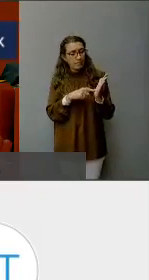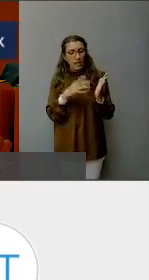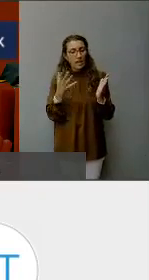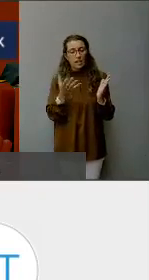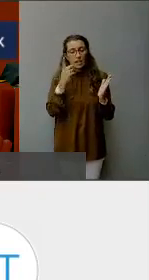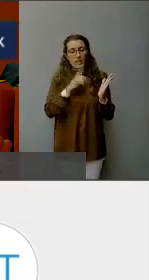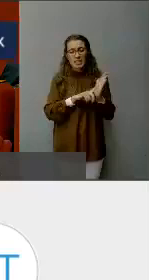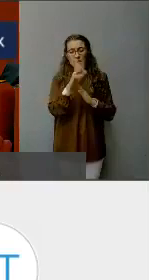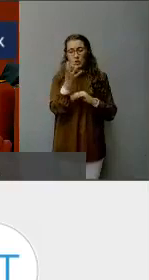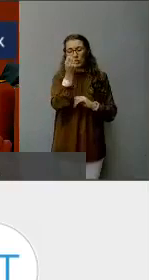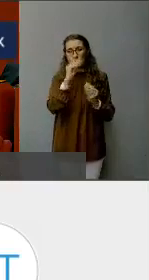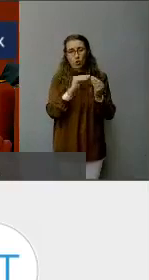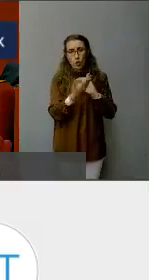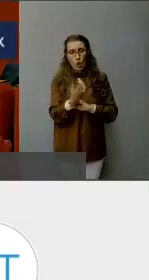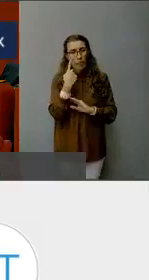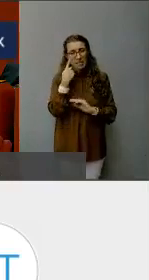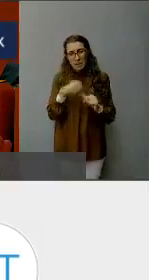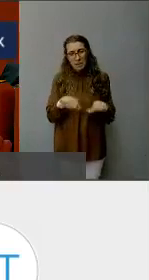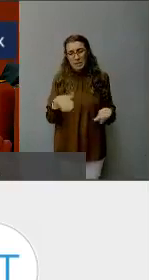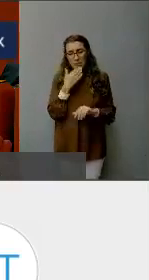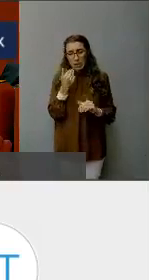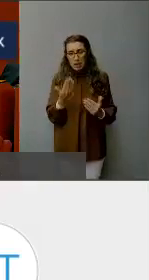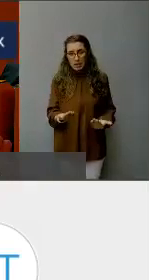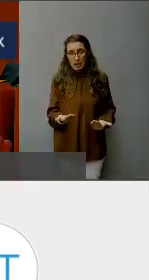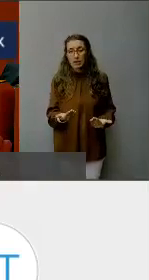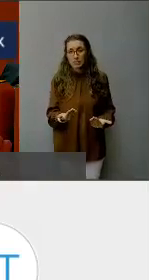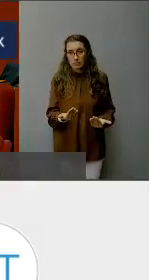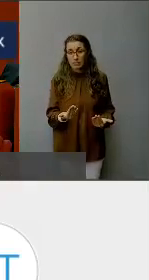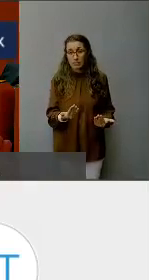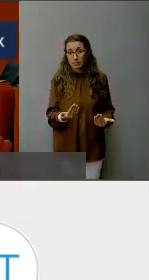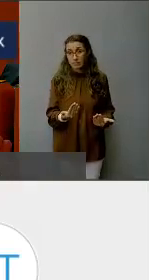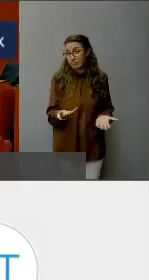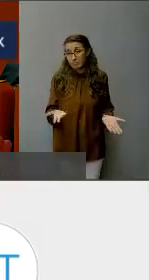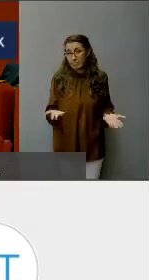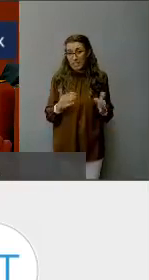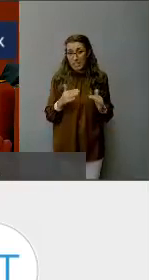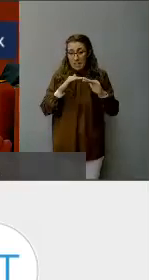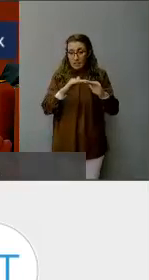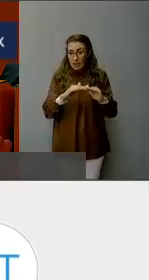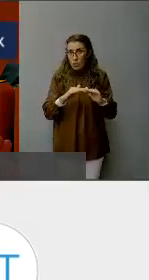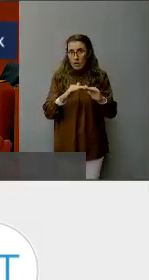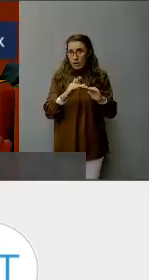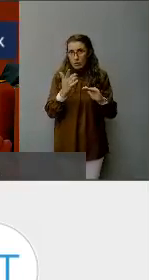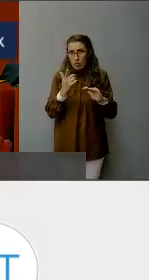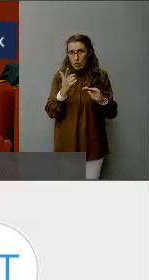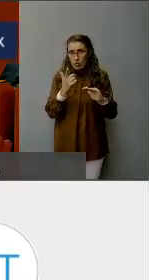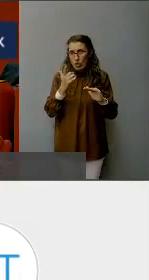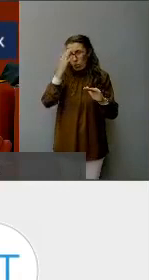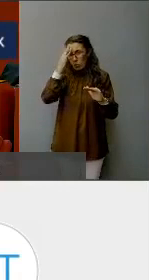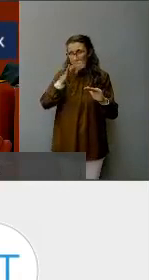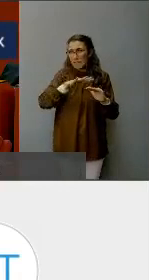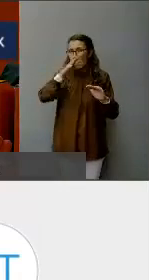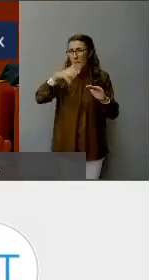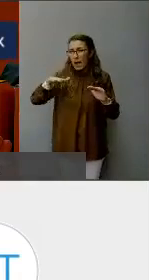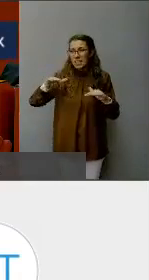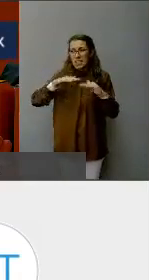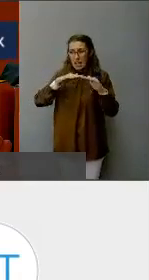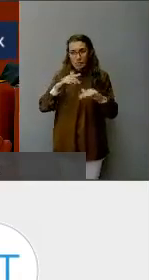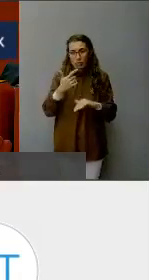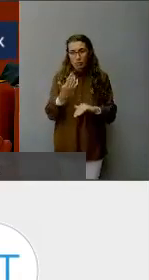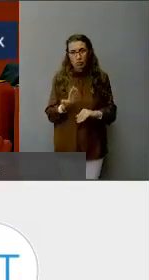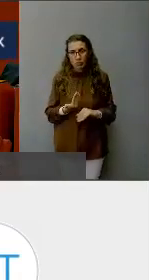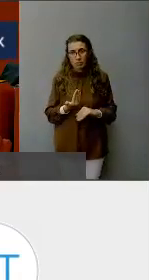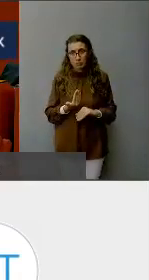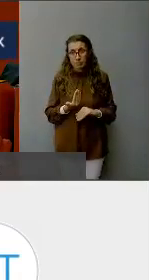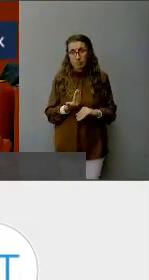sul regime di mantenimento finalizzato alla salvaguardia di corridoi e paesistico ambientali che di fatto poi si